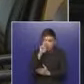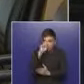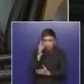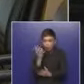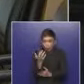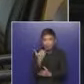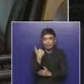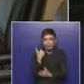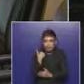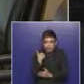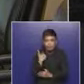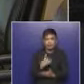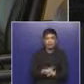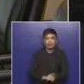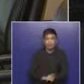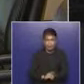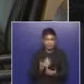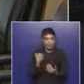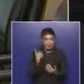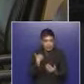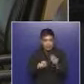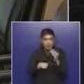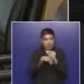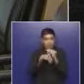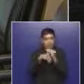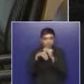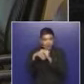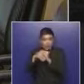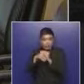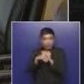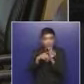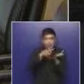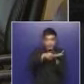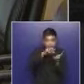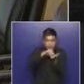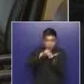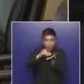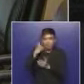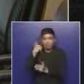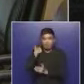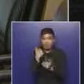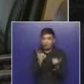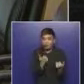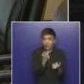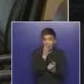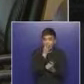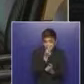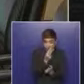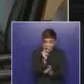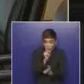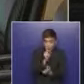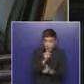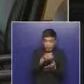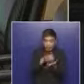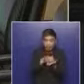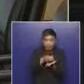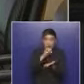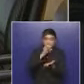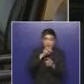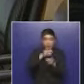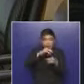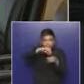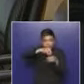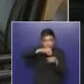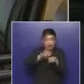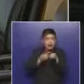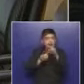นาการต่างๆเหล่านี้จะทยอยเข้ามานะครับเพราะฉะนั้นเราจะเห็นว่าเดี๋ยวนี้เครื่องดื่มต่างๆความหวานลดลงความเค็มลดล